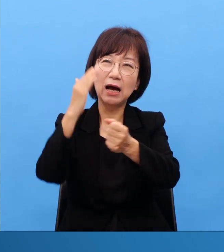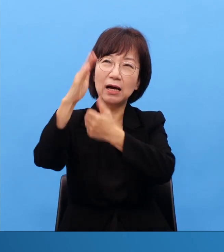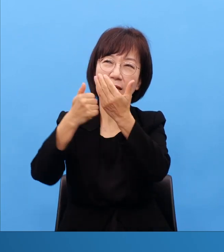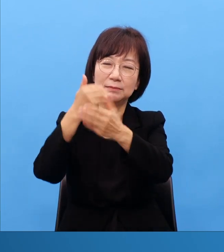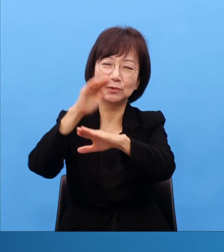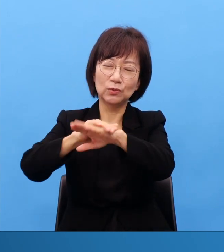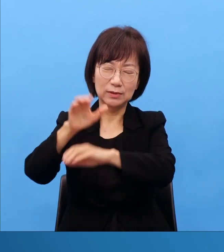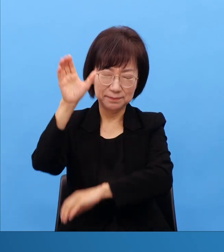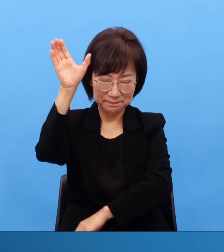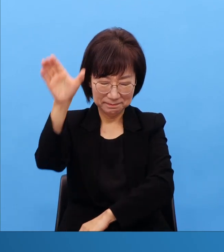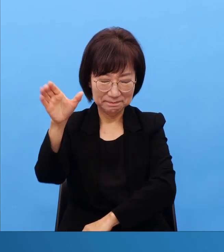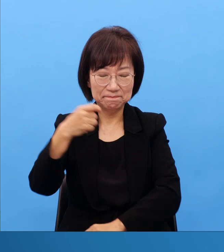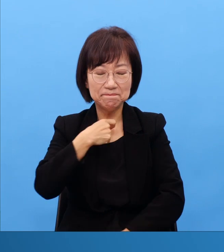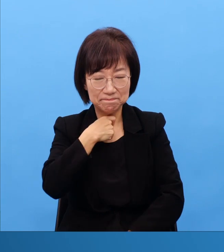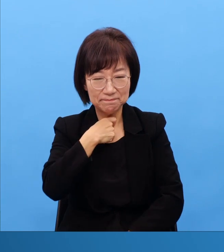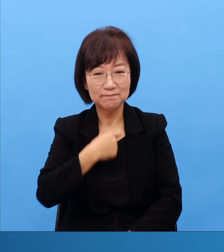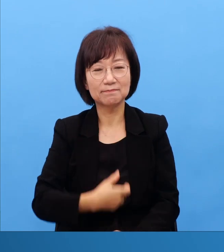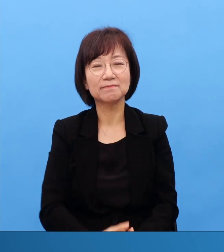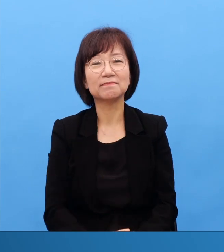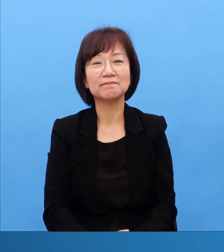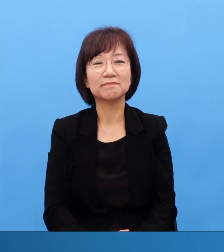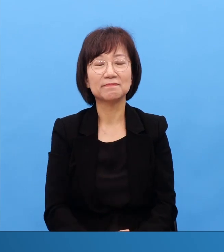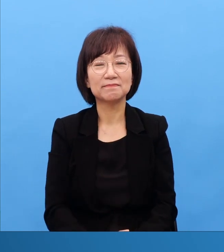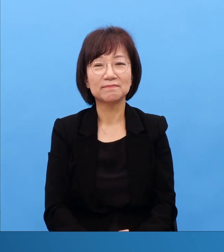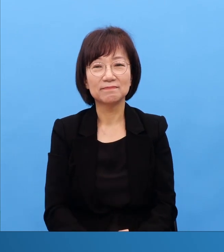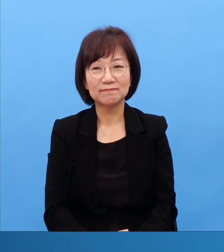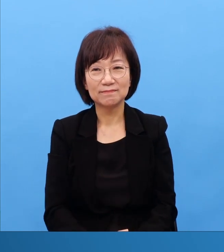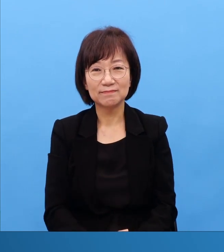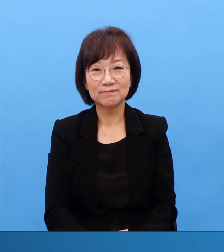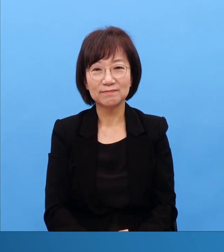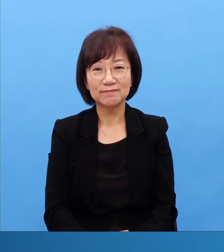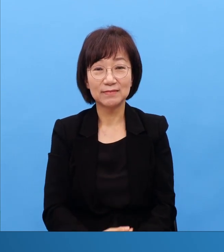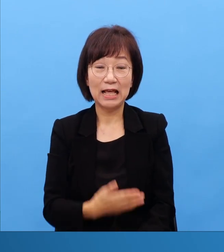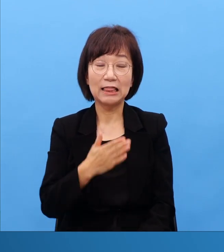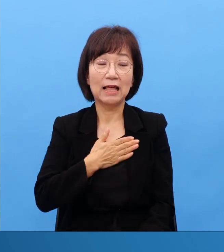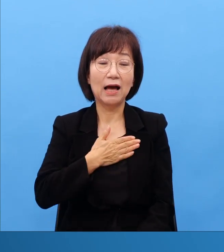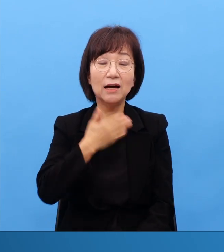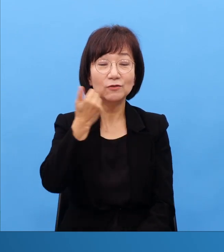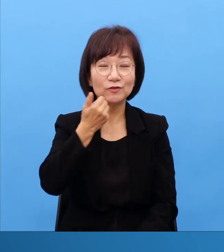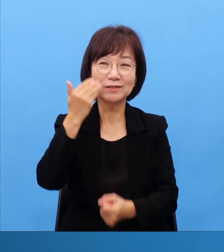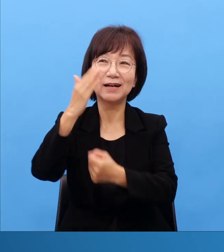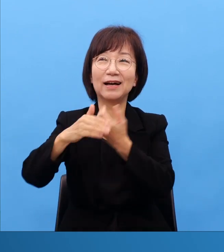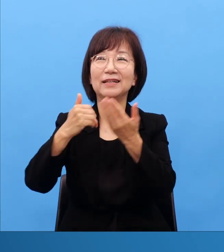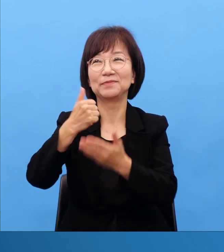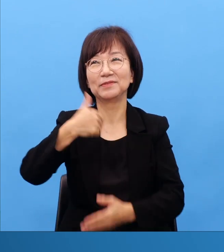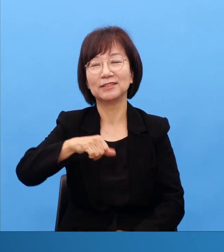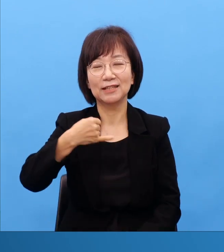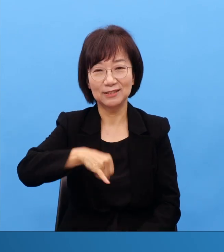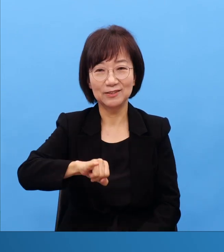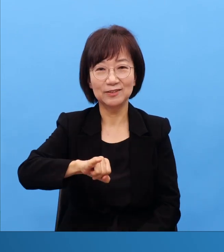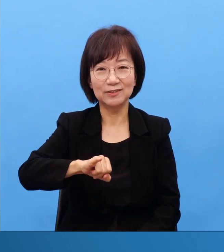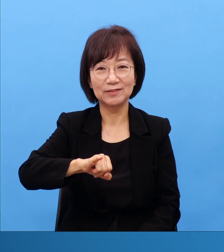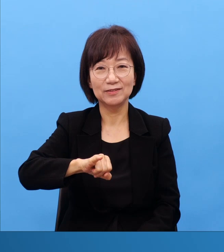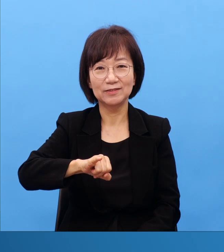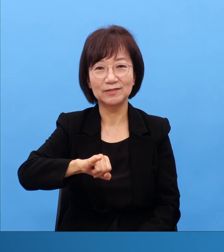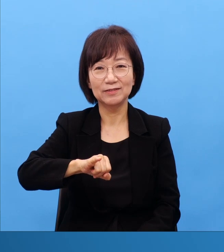I fail, all of that is in your hands, Lord. 나는 하나님의 자녀입니다. I am your child, Lord.